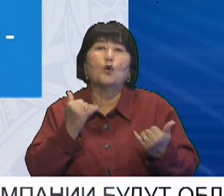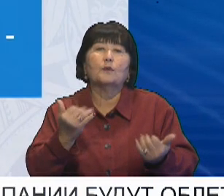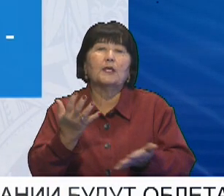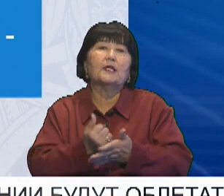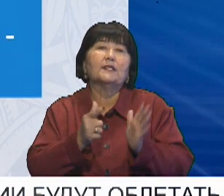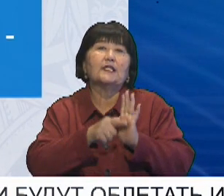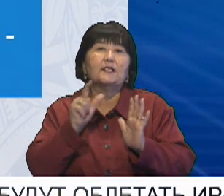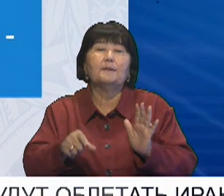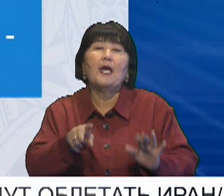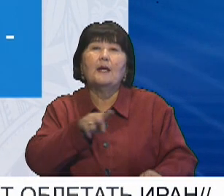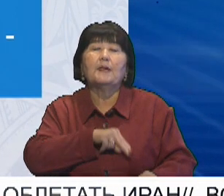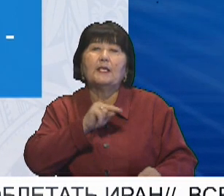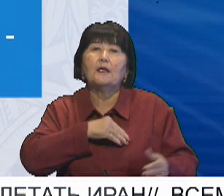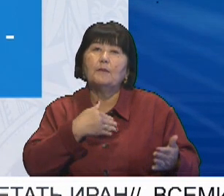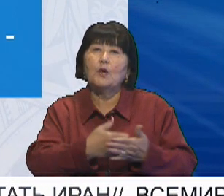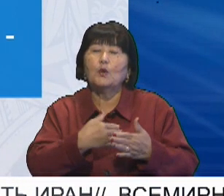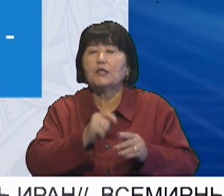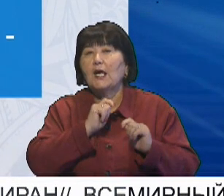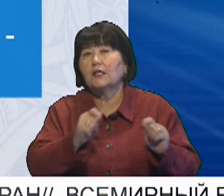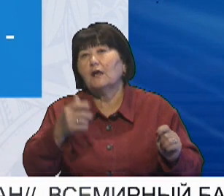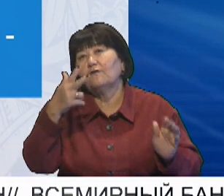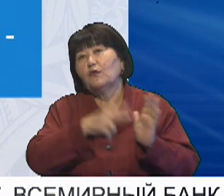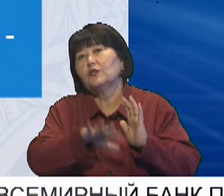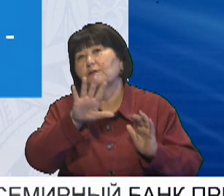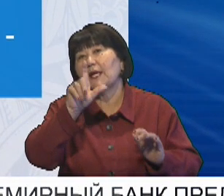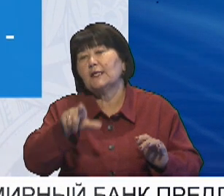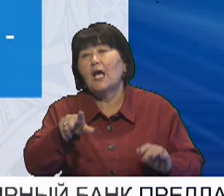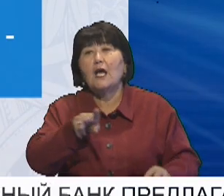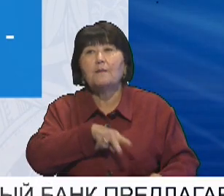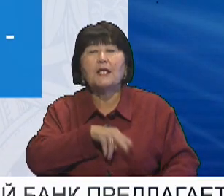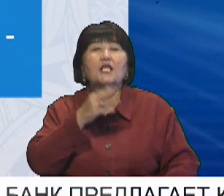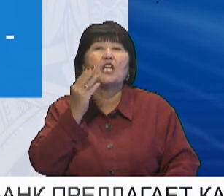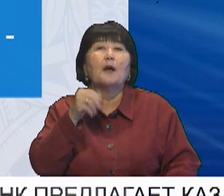человек медалью ере бегун награждены 85 человек медалью шапагат пять